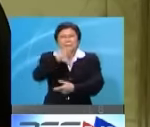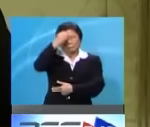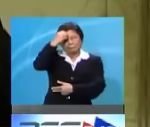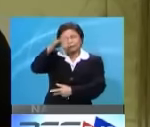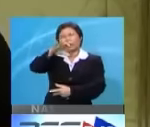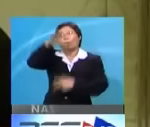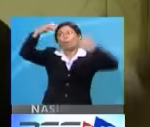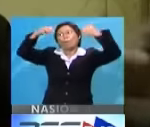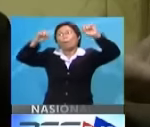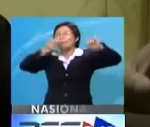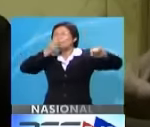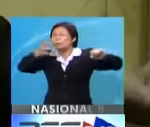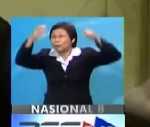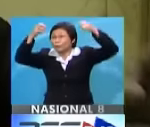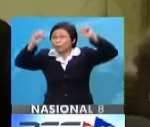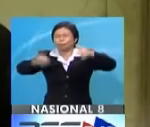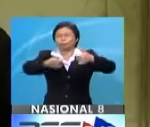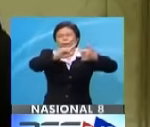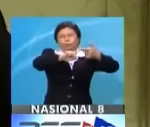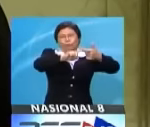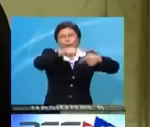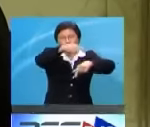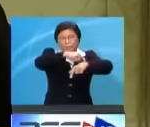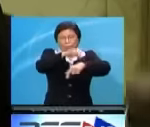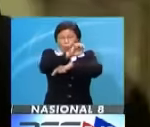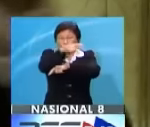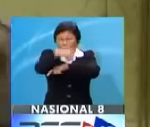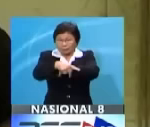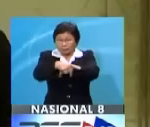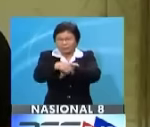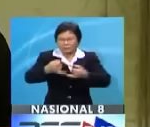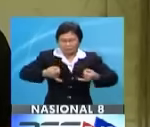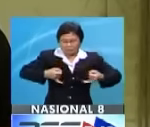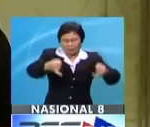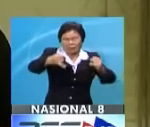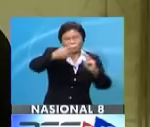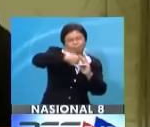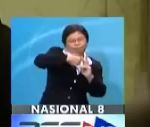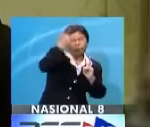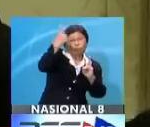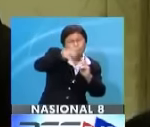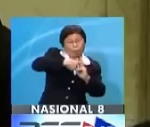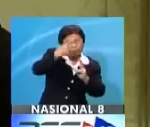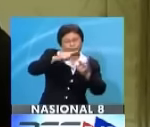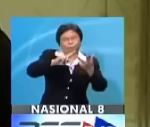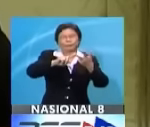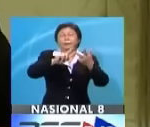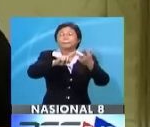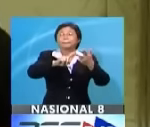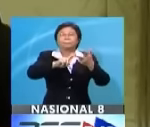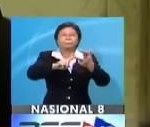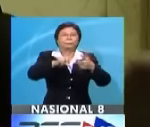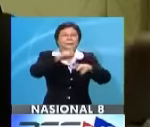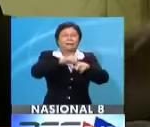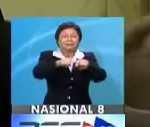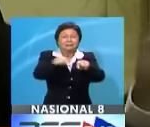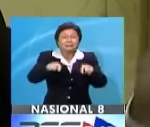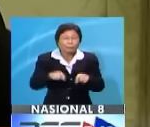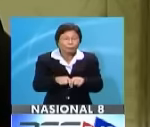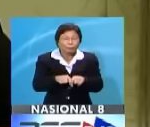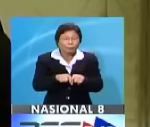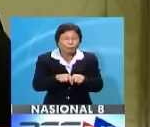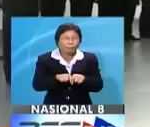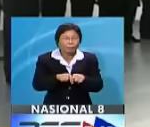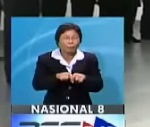lah. Yang kedua, semasa operasi Sekatan Jeraya. Dan yang ketiga, di tempat pungutan